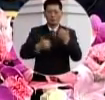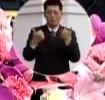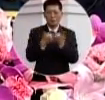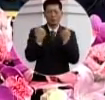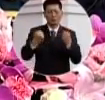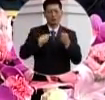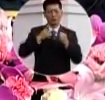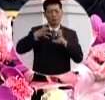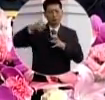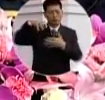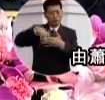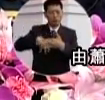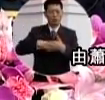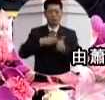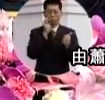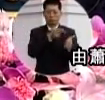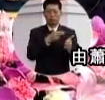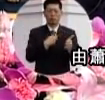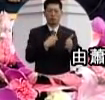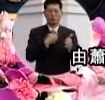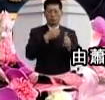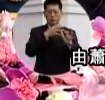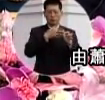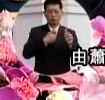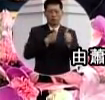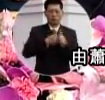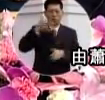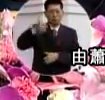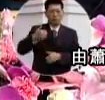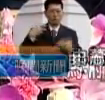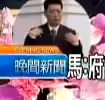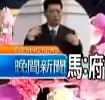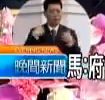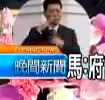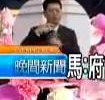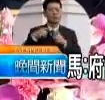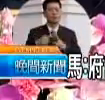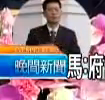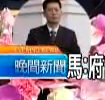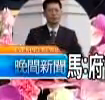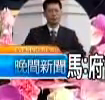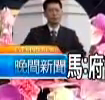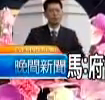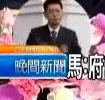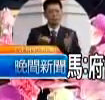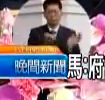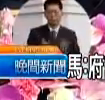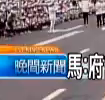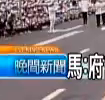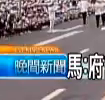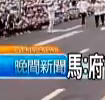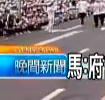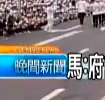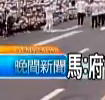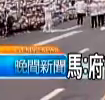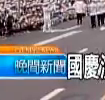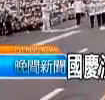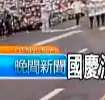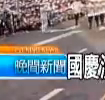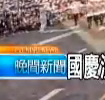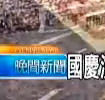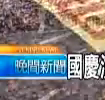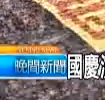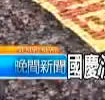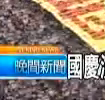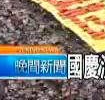之内，由萧副总统担任召集人。 国庆演说中，马总统更刻意穿插以国、台、客语，直